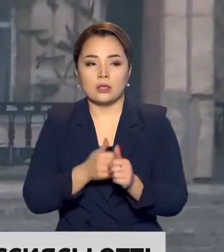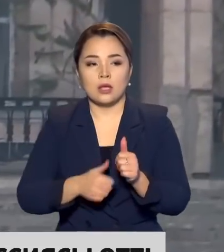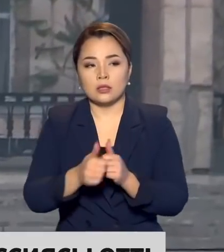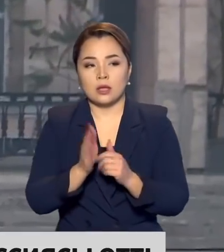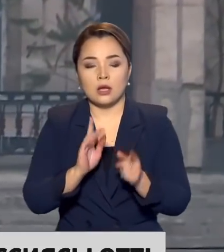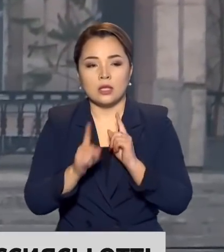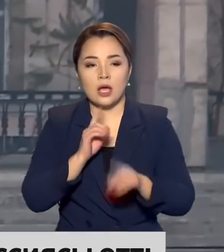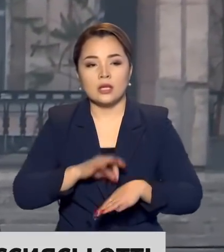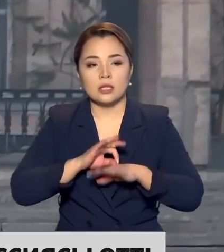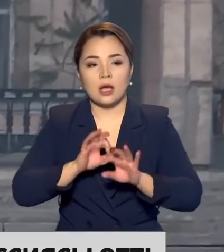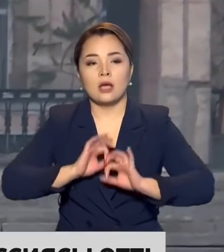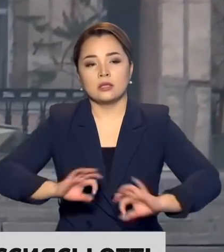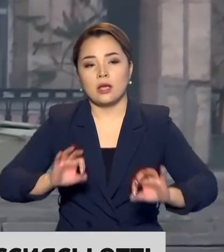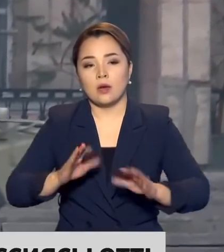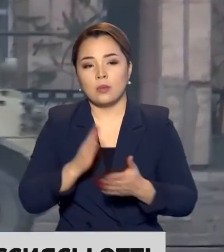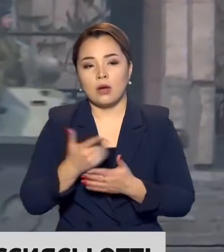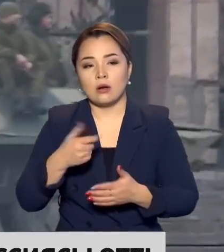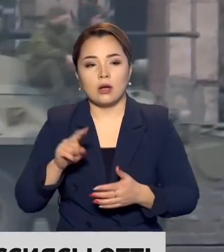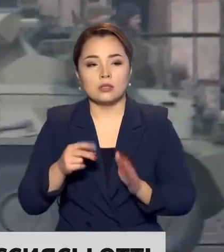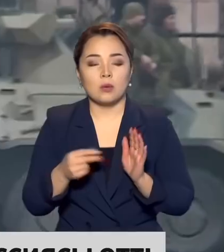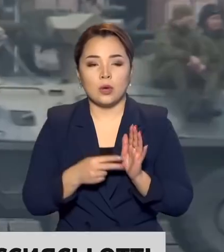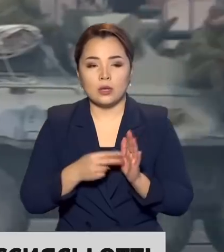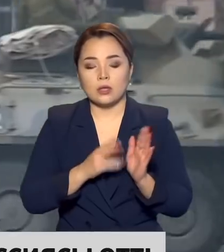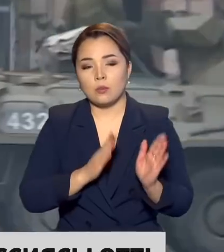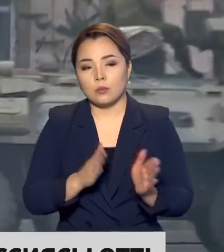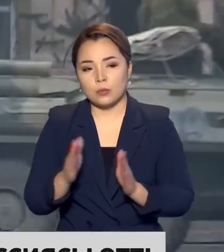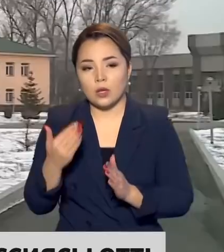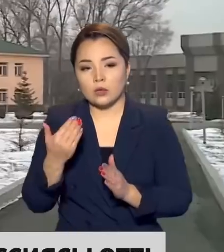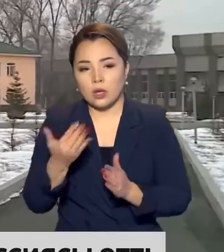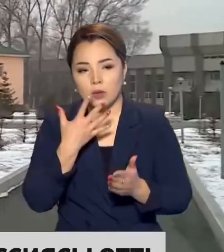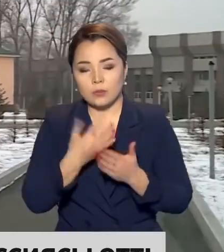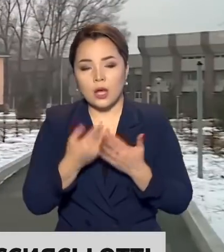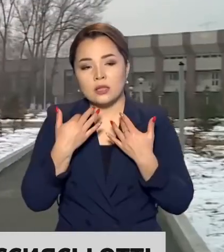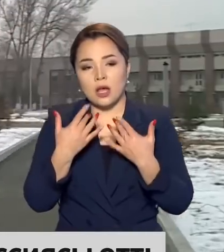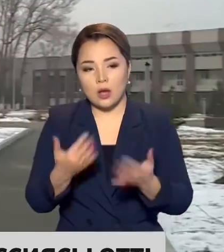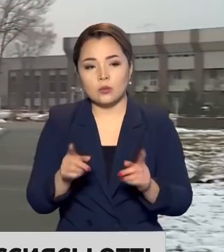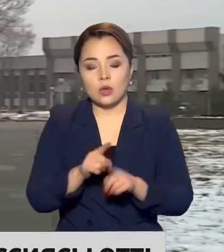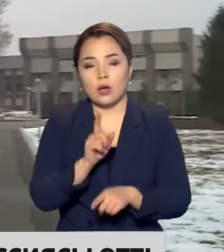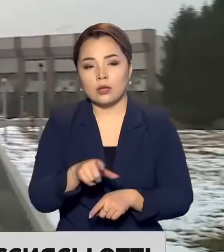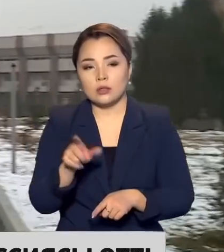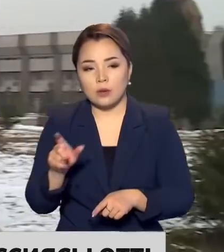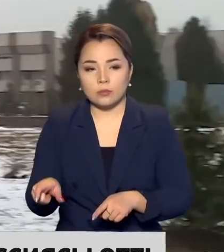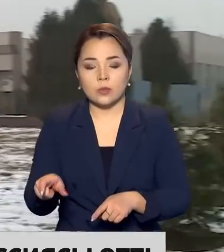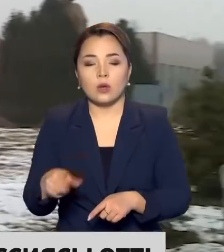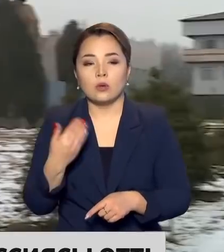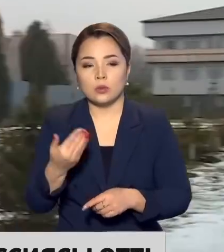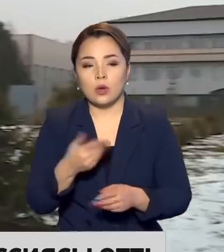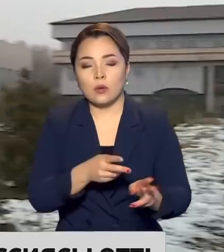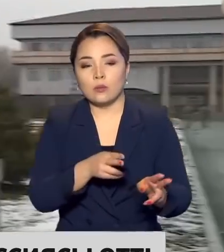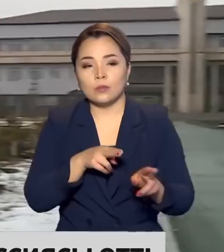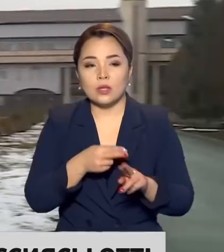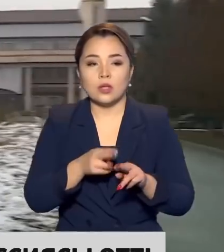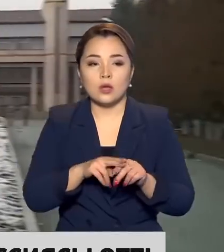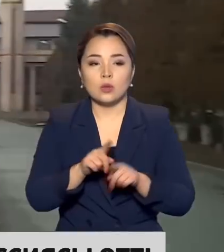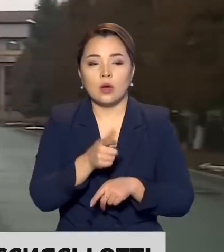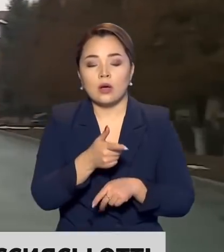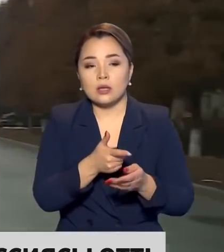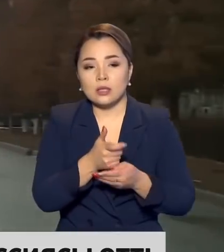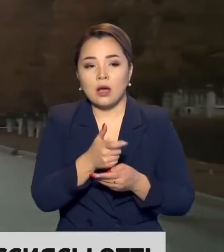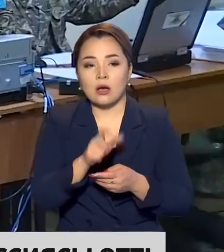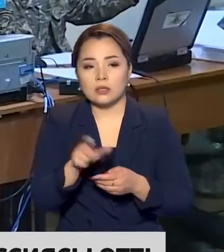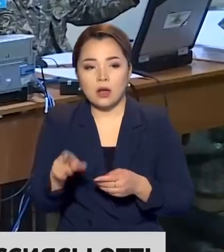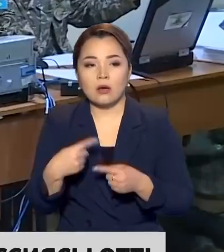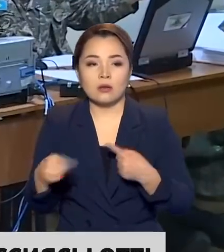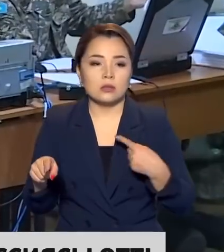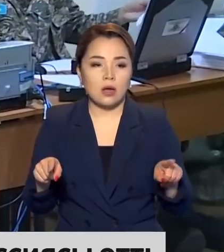деді. Сондай-ақ Ресей басшысы газ бағасын тұрақтандыруға шыққан талап қоюшылар мен қолына қару алып соғысқандардың